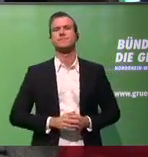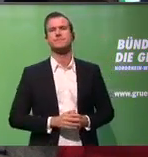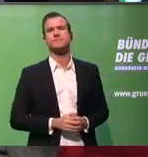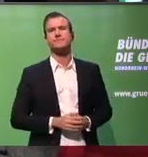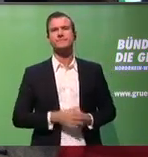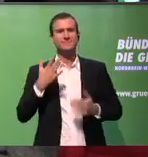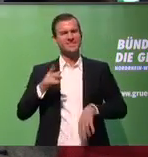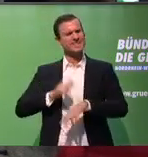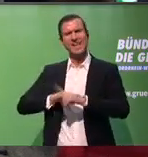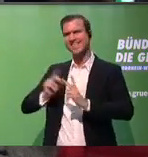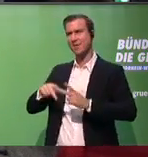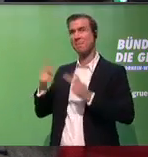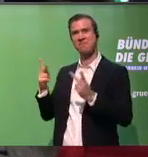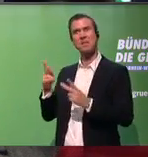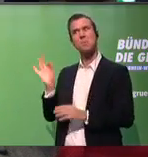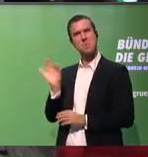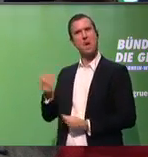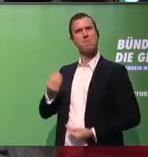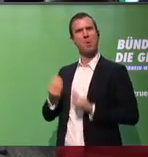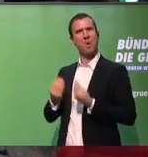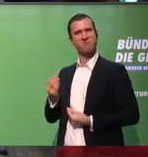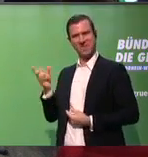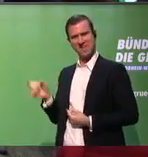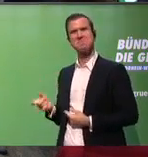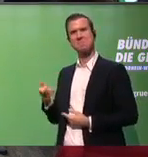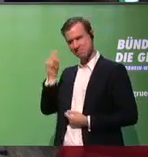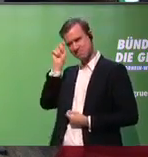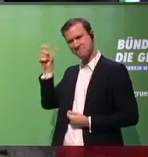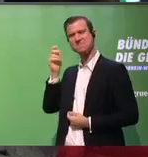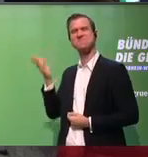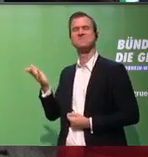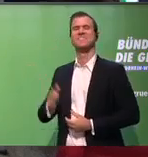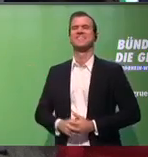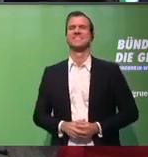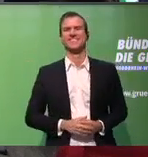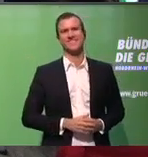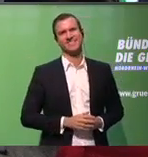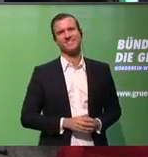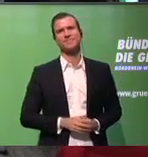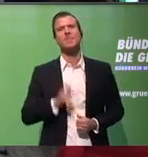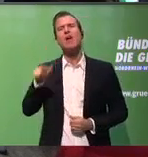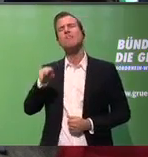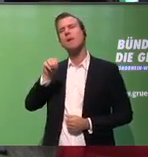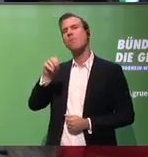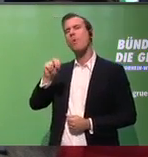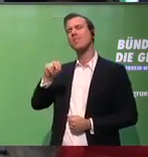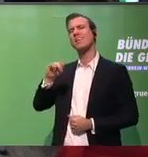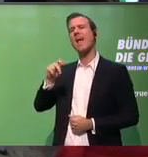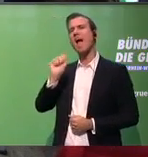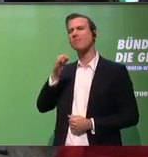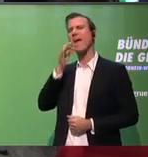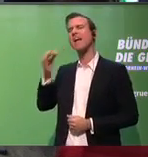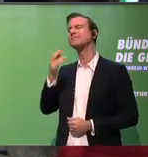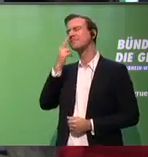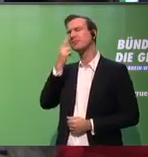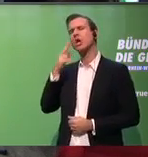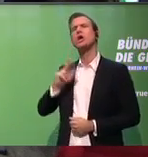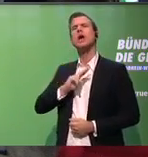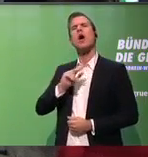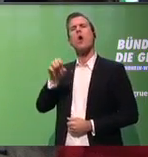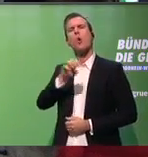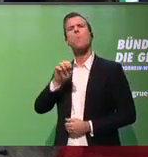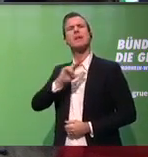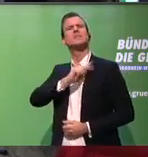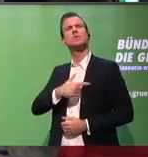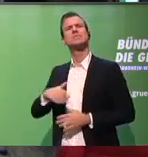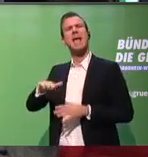Perfekt in der Zeit, sehr professionell, muss ich sagen, Kompliment. Monika, auch an dich die Frage, soziales Europa, das hat ja auch was